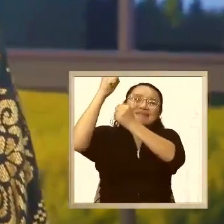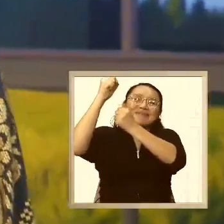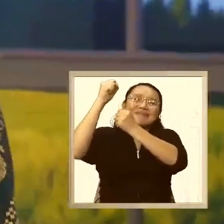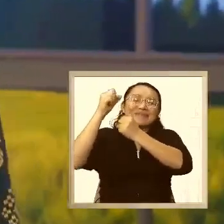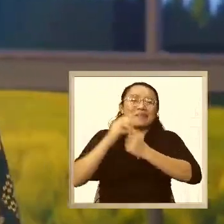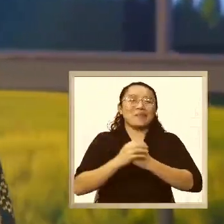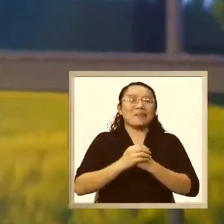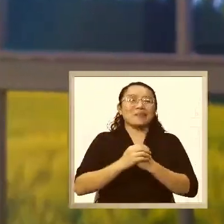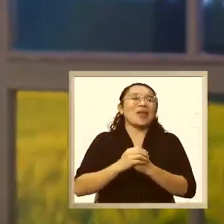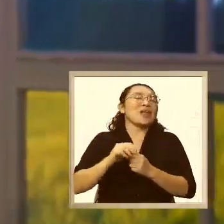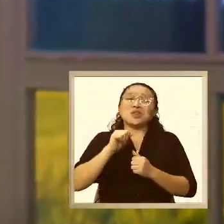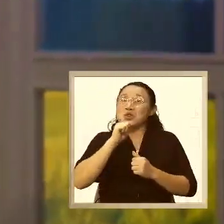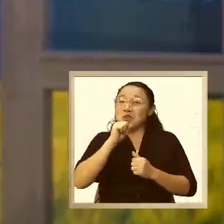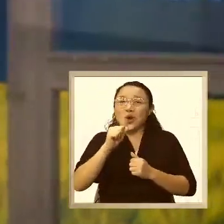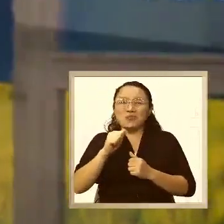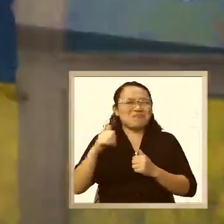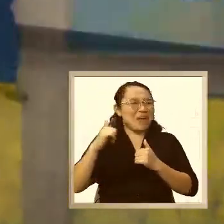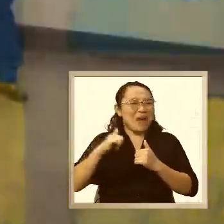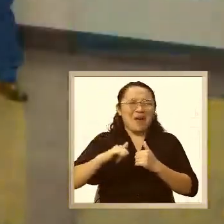reach.